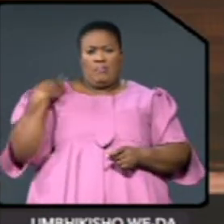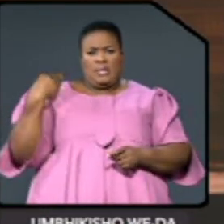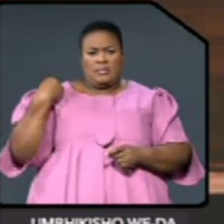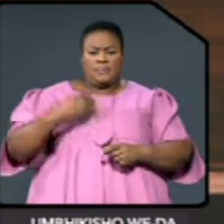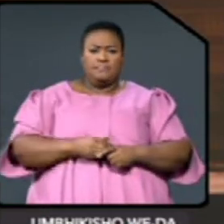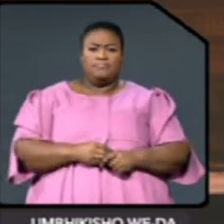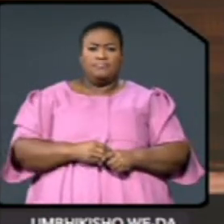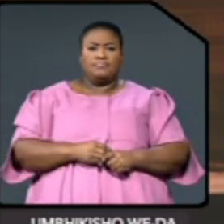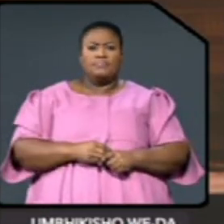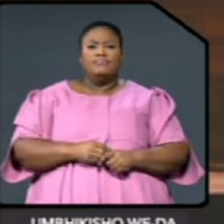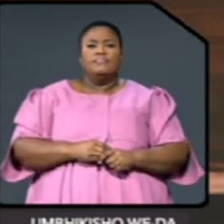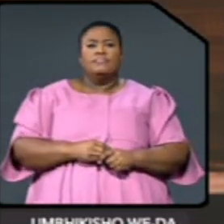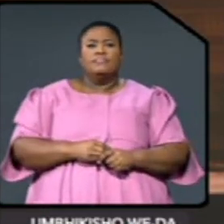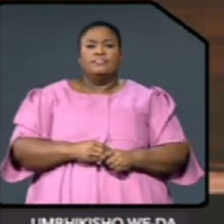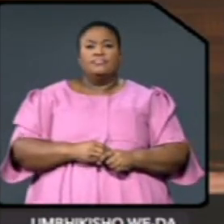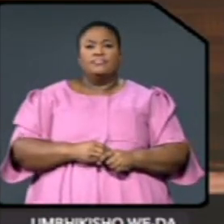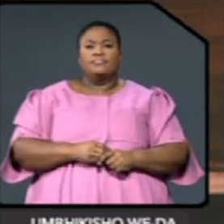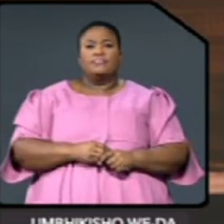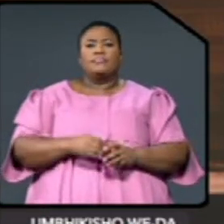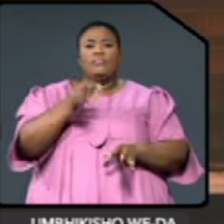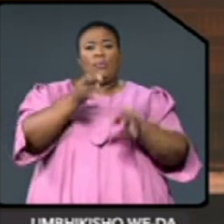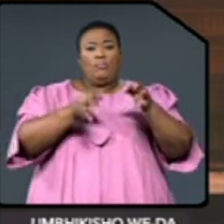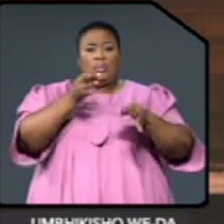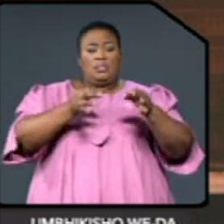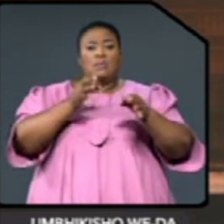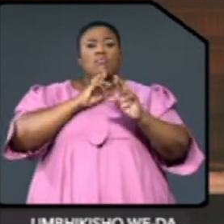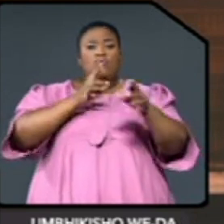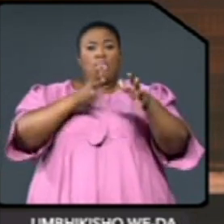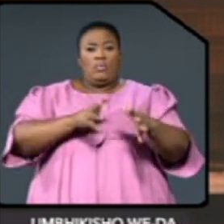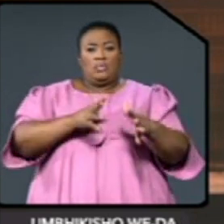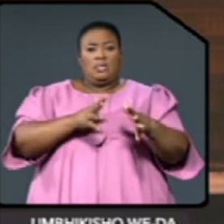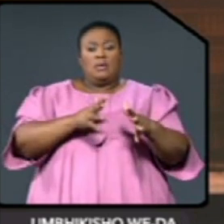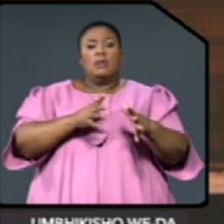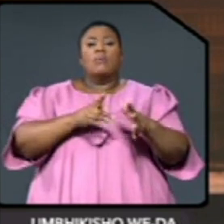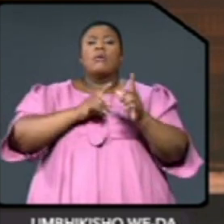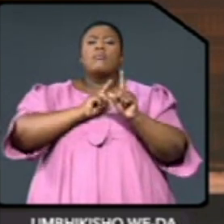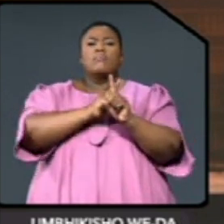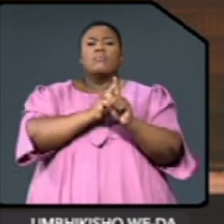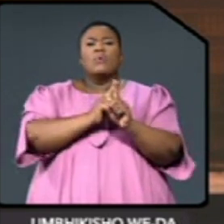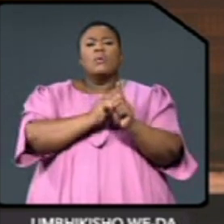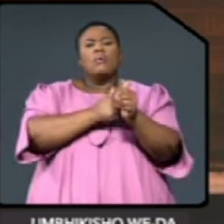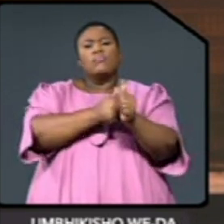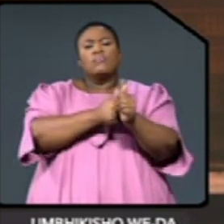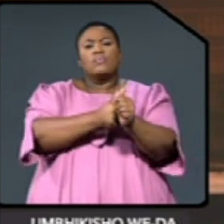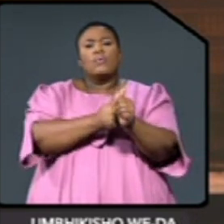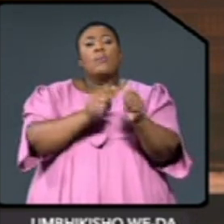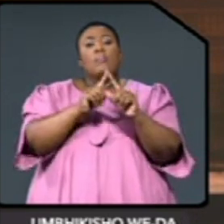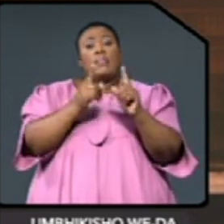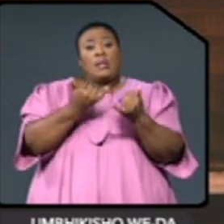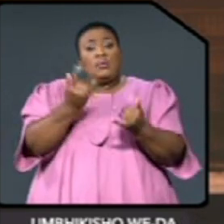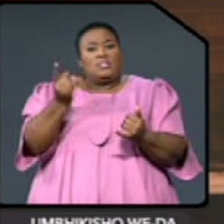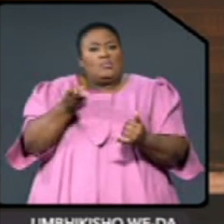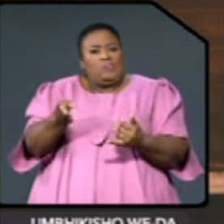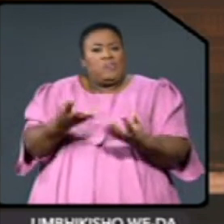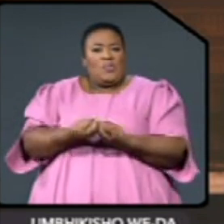Kanti-ke intatheli yezindaba zezombusazwe eNewsroom Africa uZiyanda Ngcobo ubelandela lolu daba. Njengamanje unathi lapha ezindlini zethu zokusakaza.